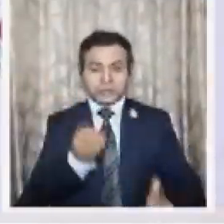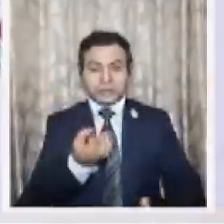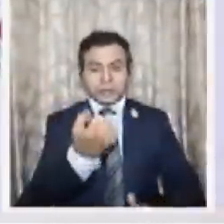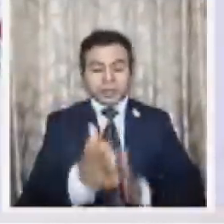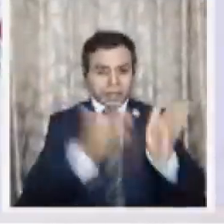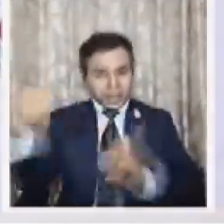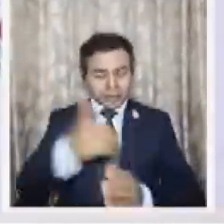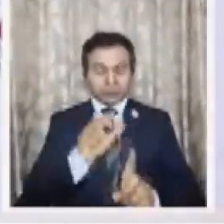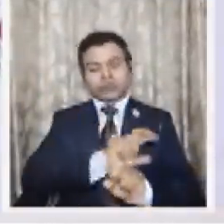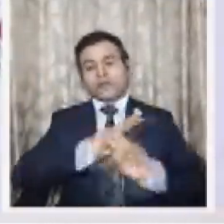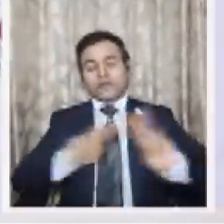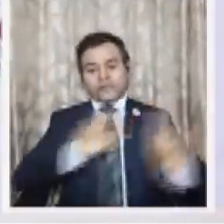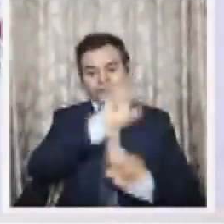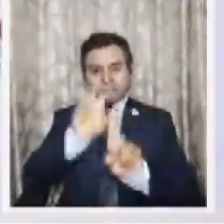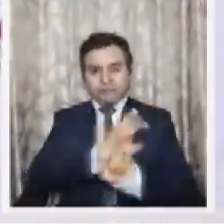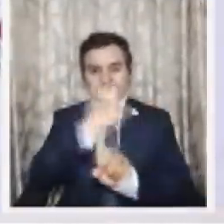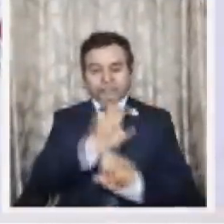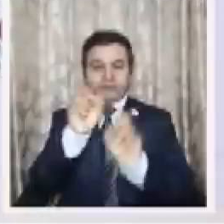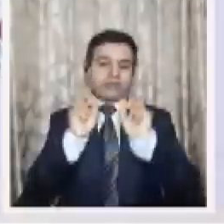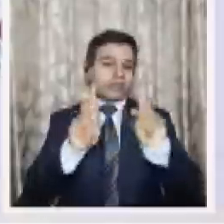দক্ষিণ পূর্ব এশিয়ায় 24 ঘন্টায় শনাক্ত হয়েছেন